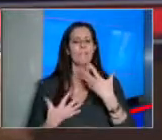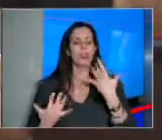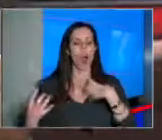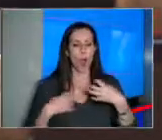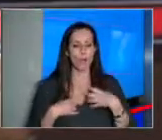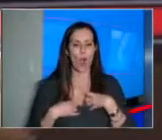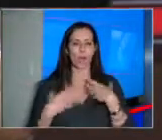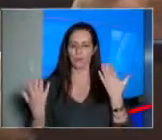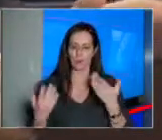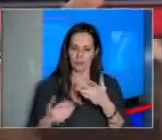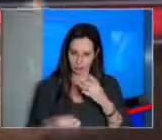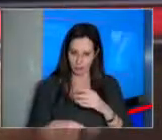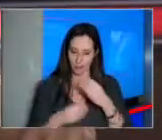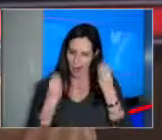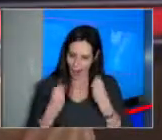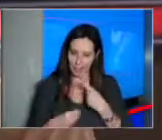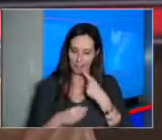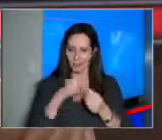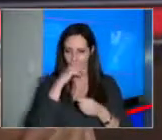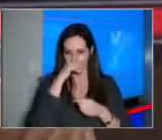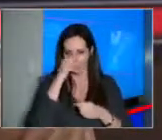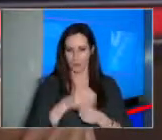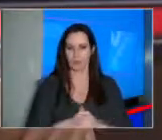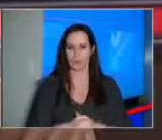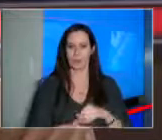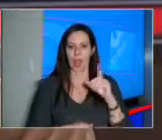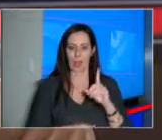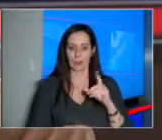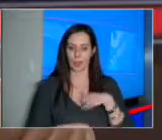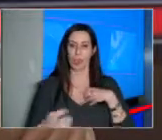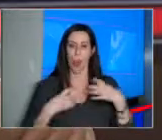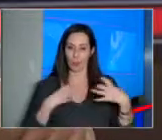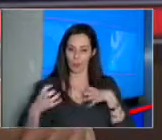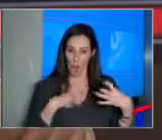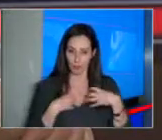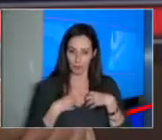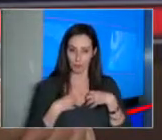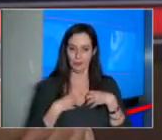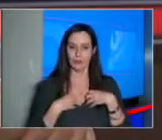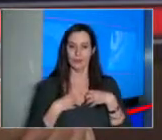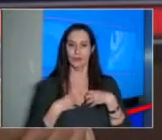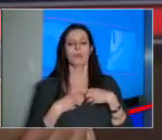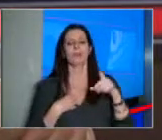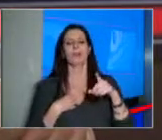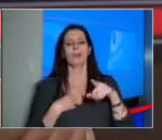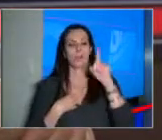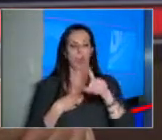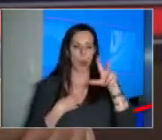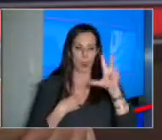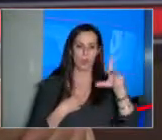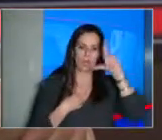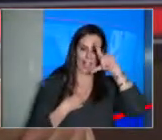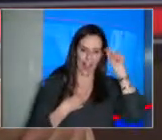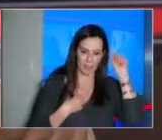מופיעות לאט, כדי שאנשים יזכרו. בסדר, יום. אז אנחנו מופיעות בגג החשמל, בראשון למרץ, בתל